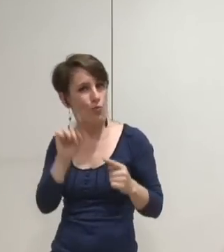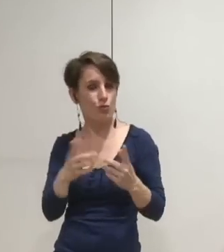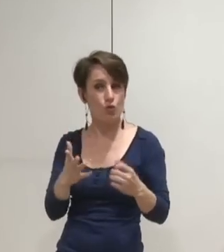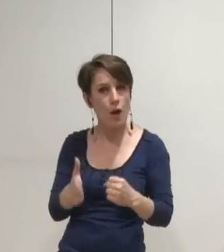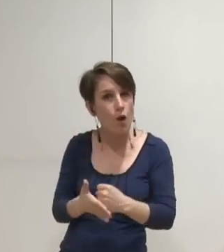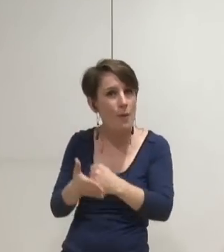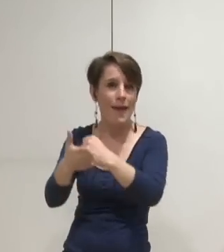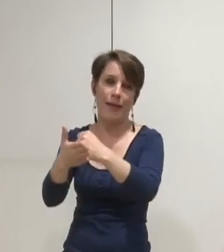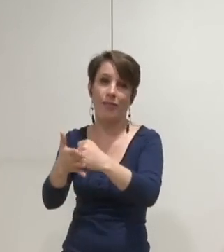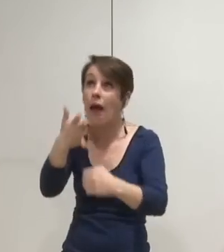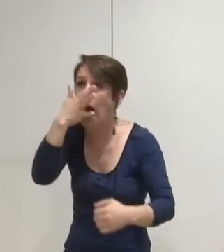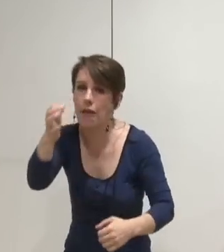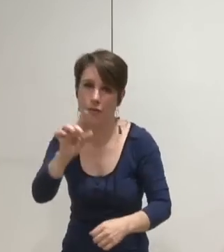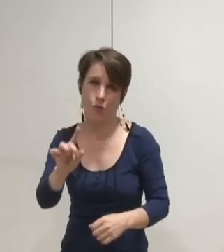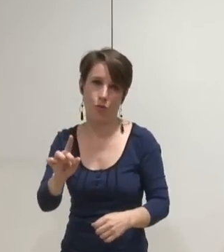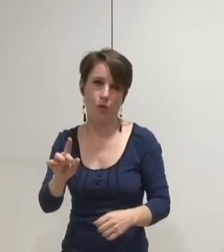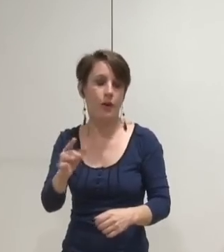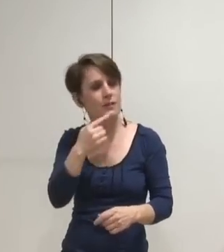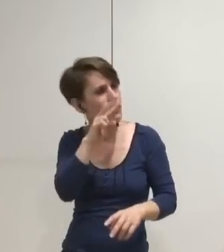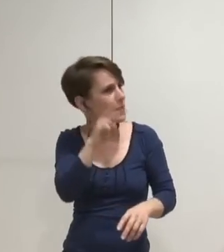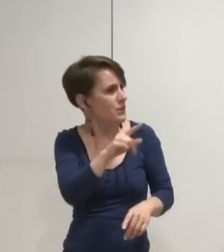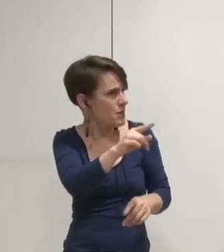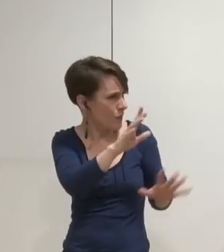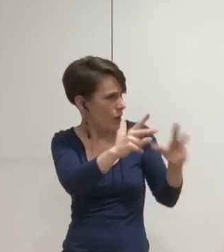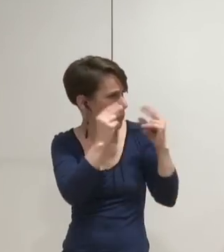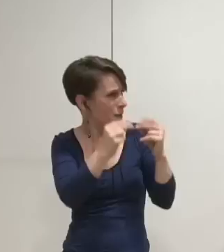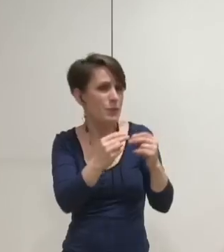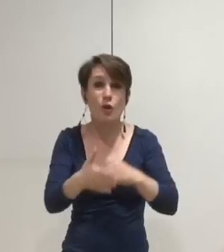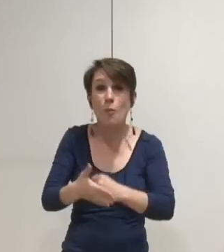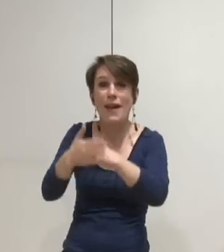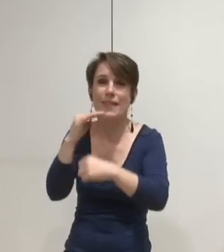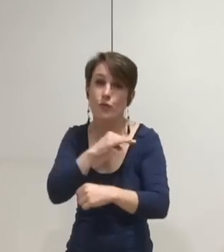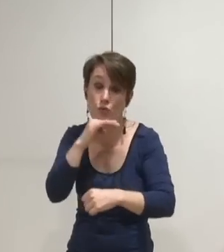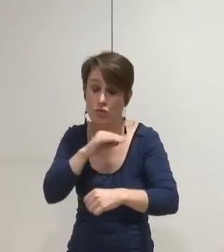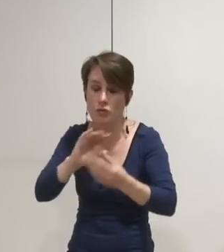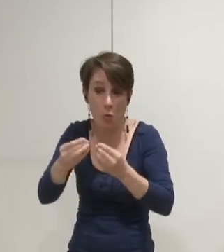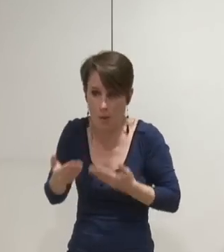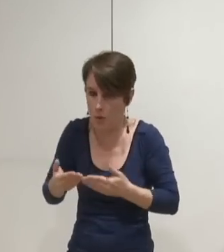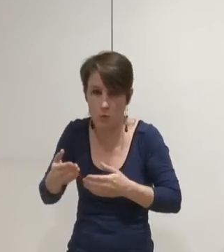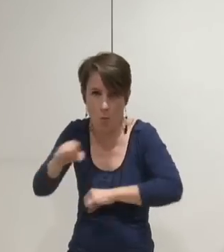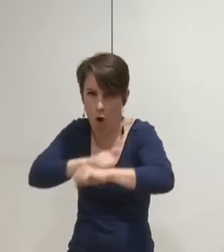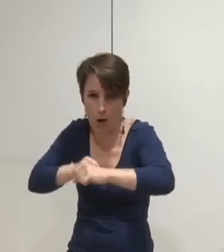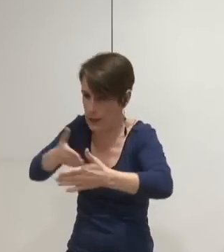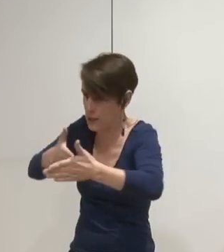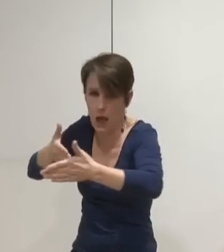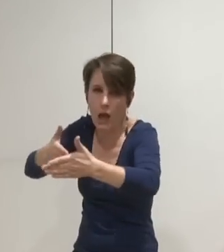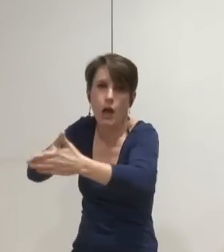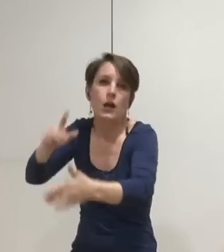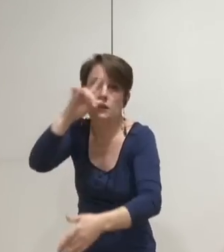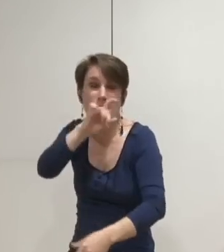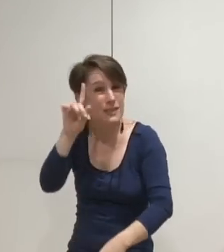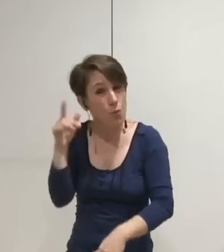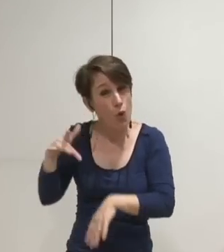même si c'est pas là la même aide que l'aide d'urgence qui visiblement a du mal à à s'organiser c'est normal après les deux les deux